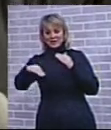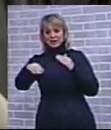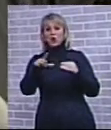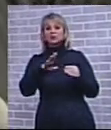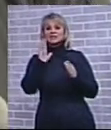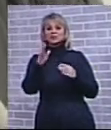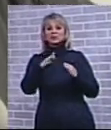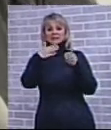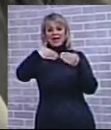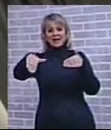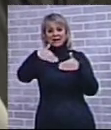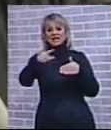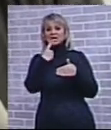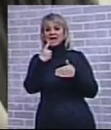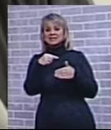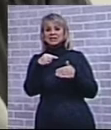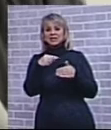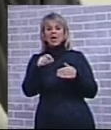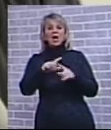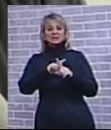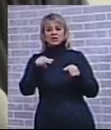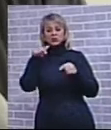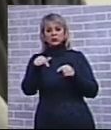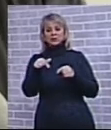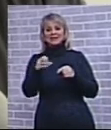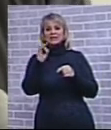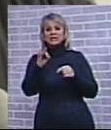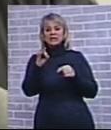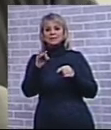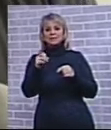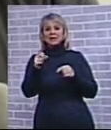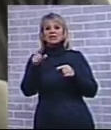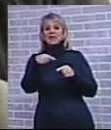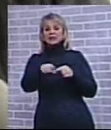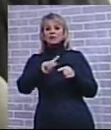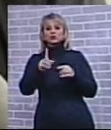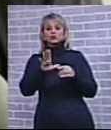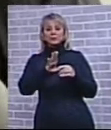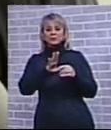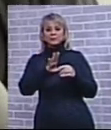нас будет ряд красный абсолютно. И для того, чтобы